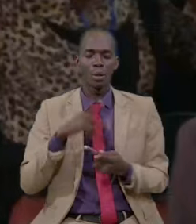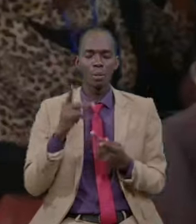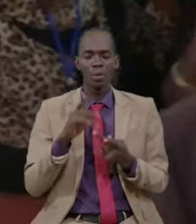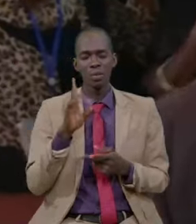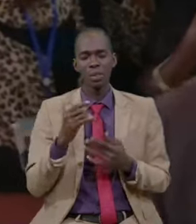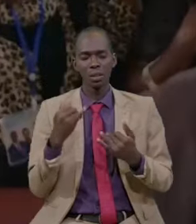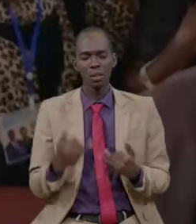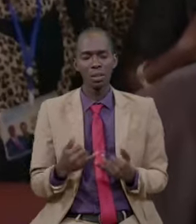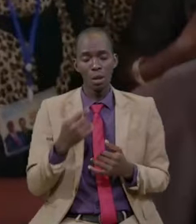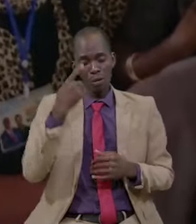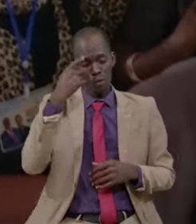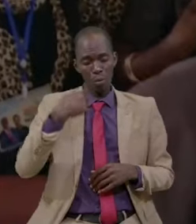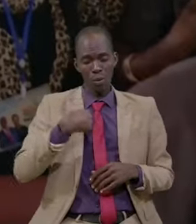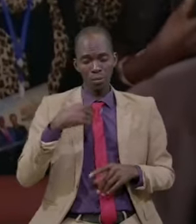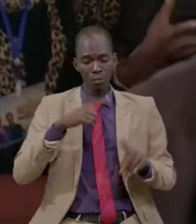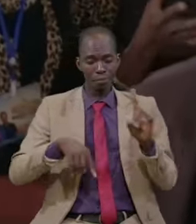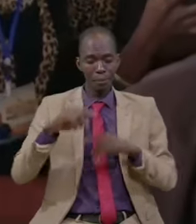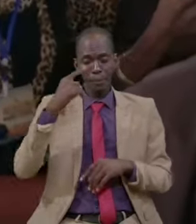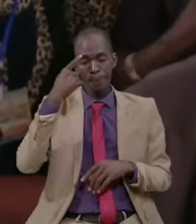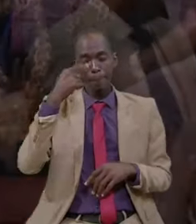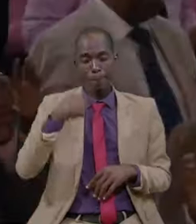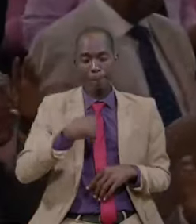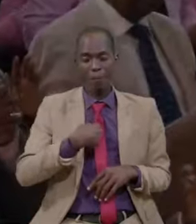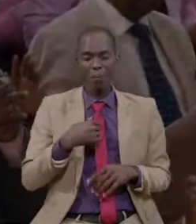pour moi. C'est fait